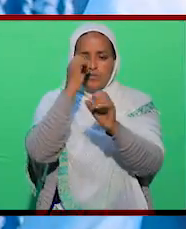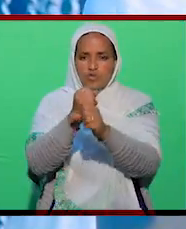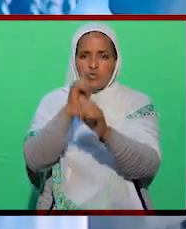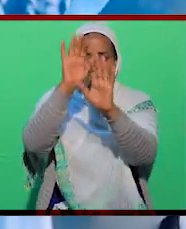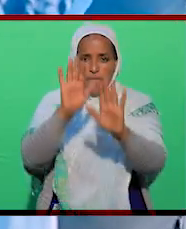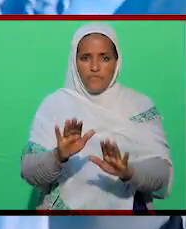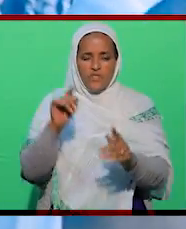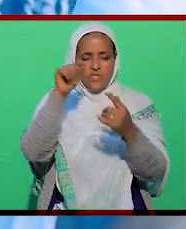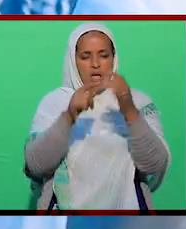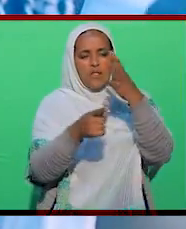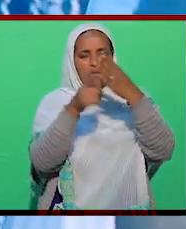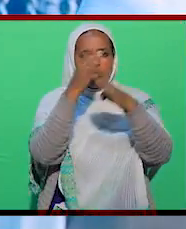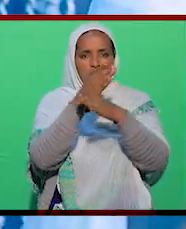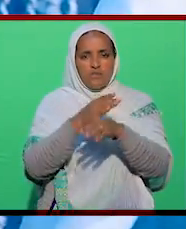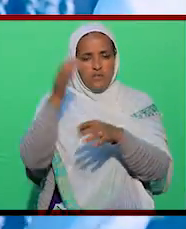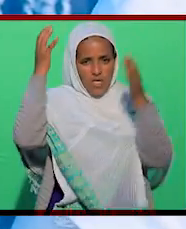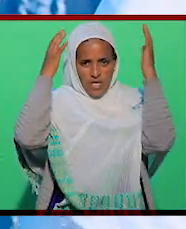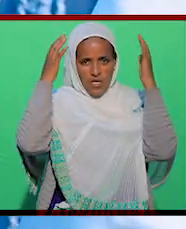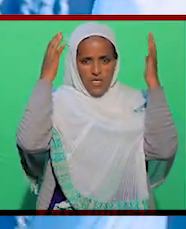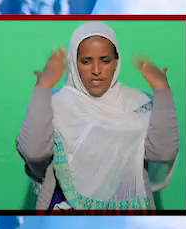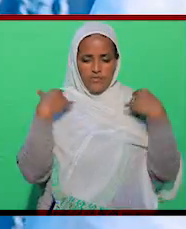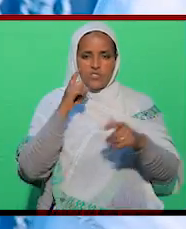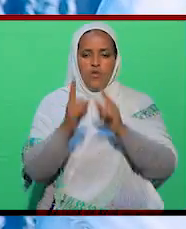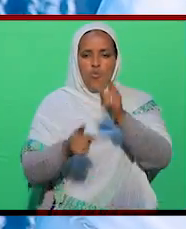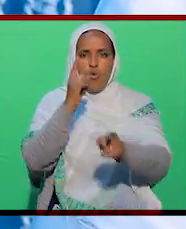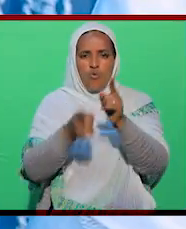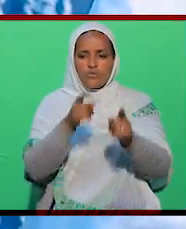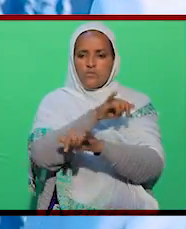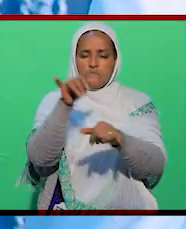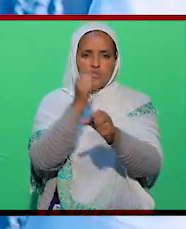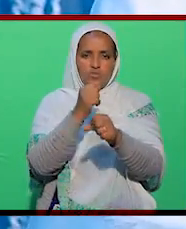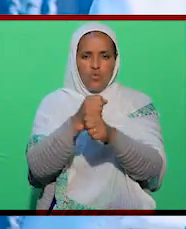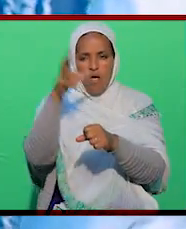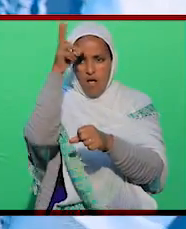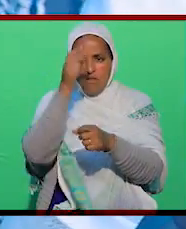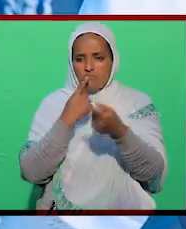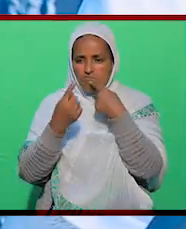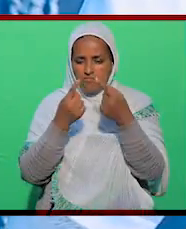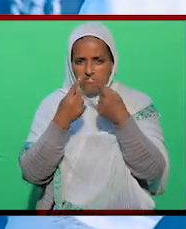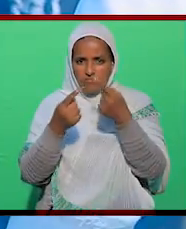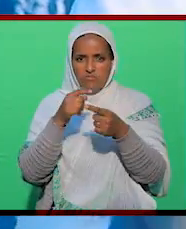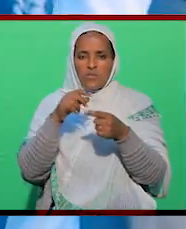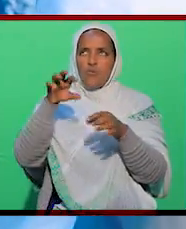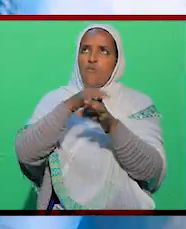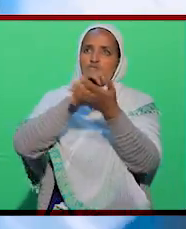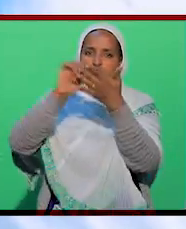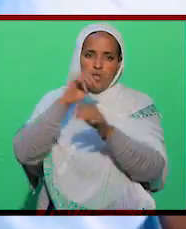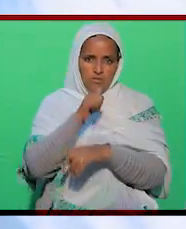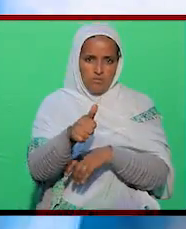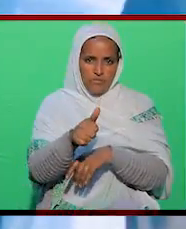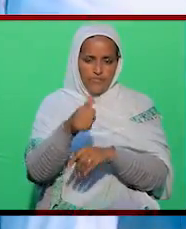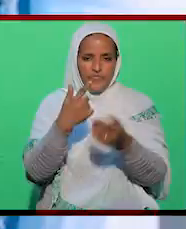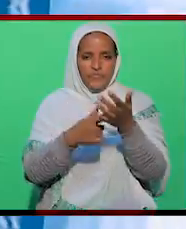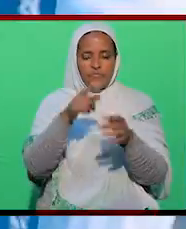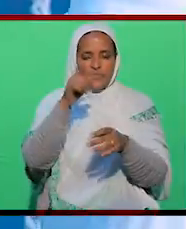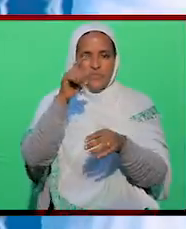የሚሰሩትን ተአምር እስከ አራተኛው ደረጃ ድረስ የግብፅ ጠንቋዮችም ሰርተዋል። በምትሃት ማለት ነው፣ አጋንንት ጋር በመነጋገር በመንፈስ ቅዱስ አይደለም። መጀመሪያ ሙሴና